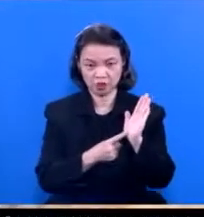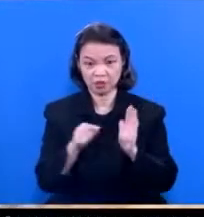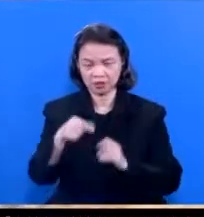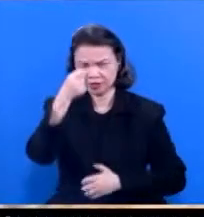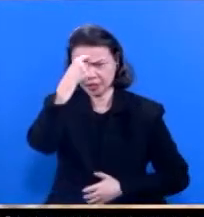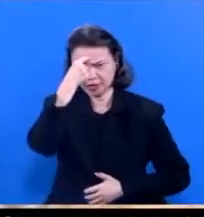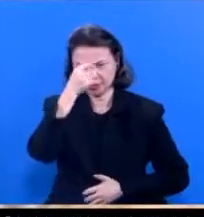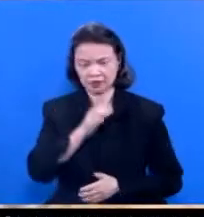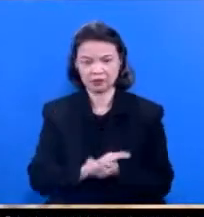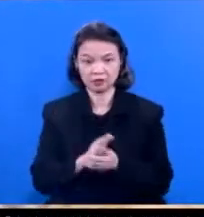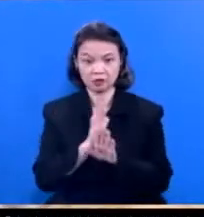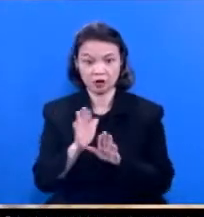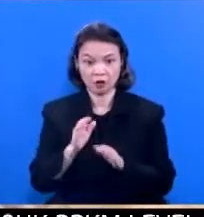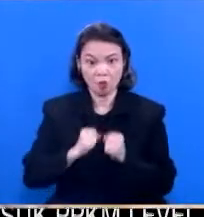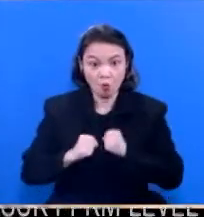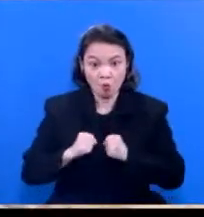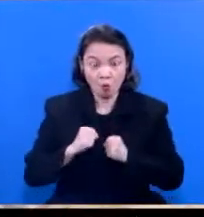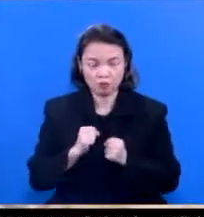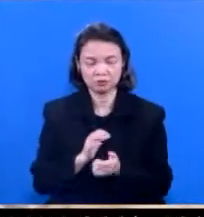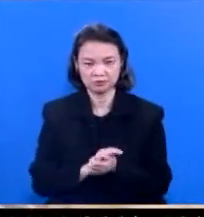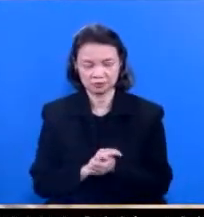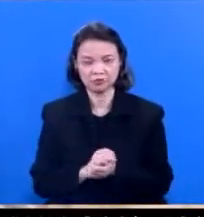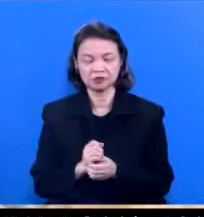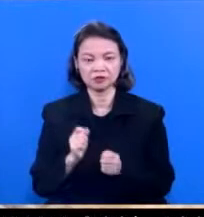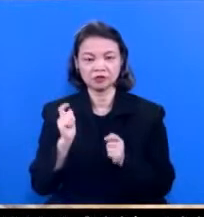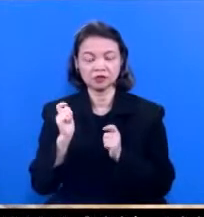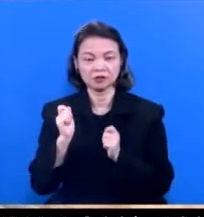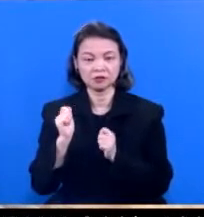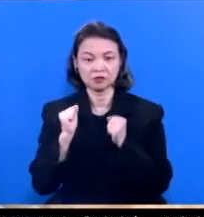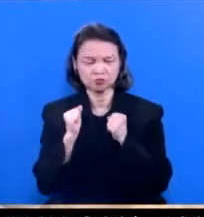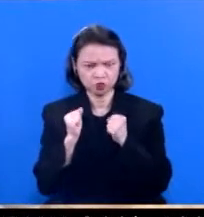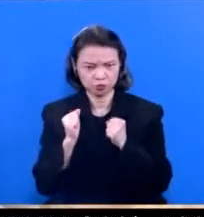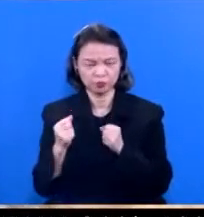sakit, jangan panik. Namun, segera berkonsultasi dengan dokter yang ahli